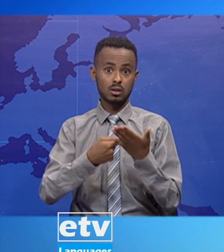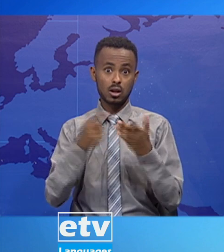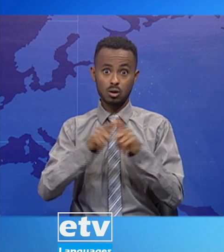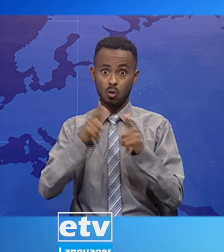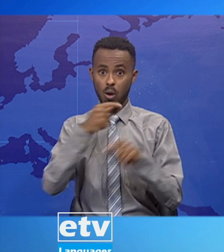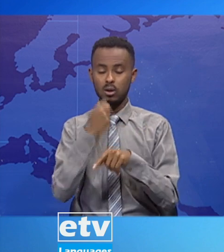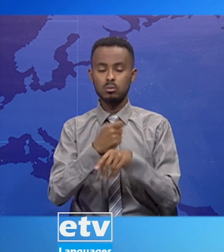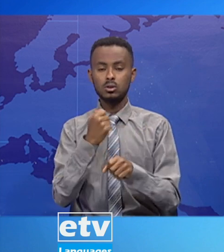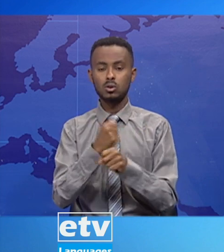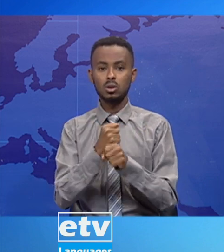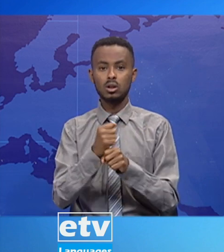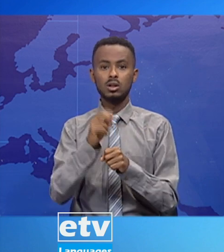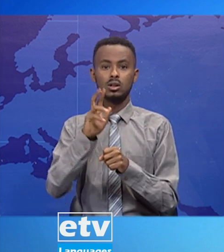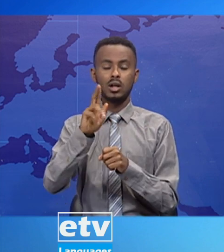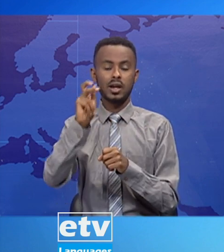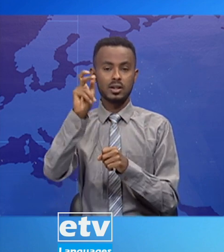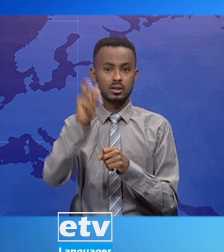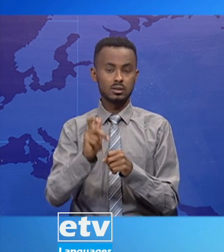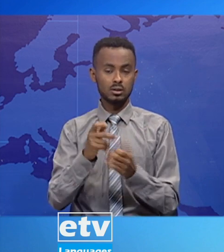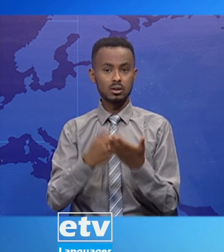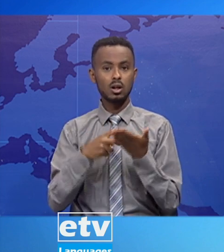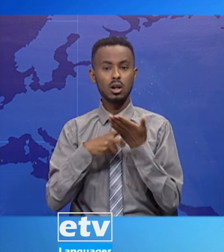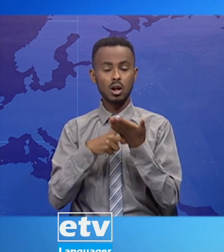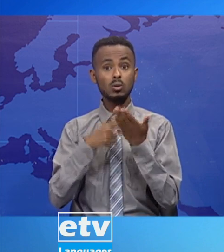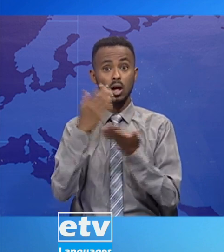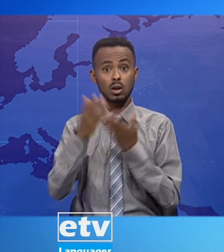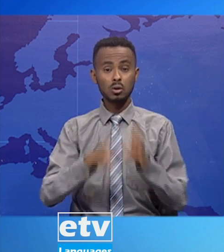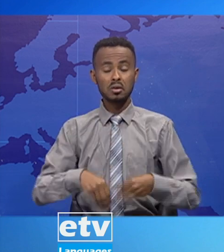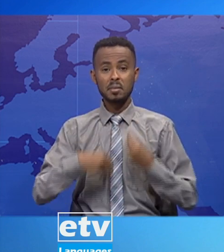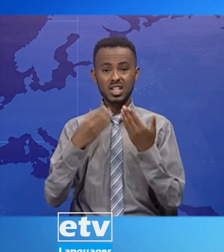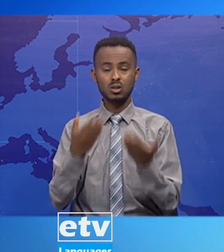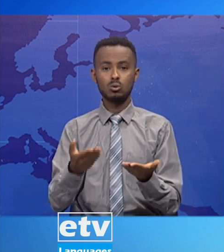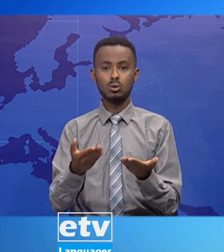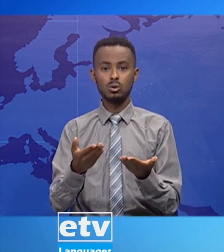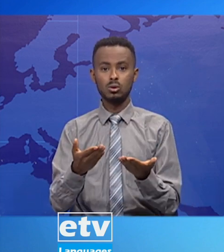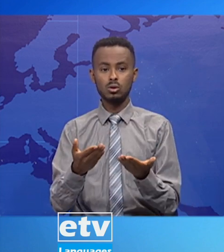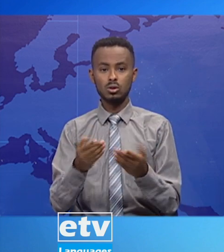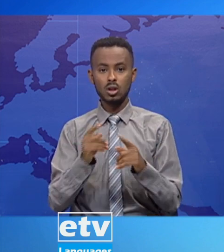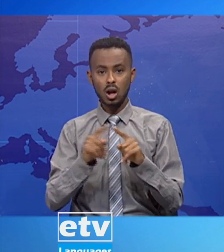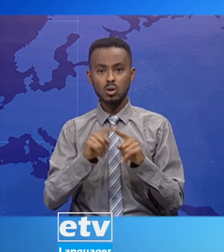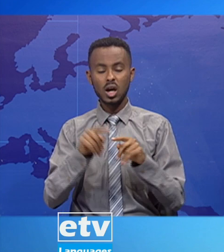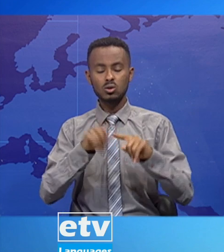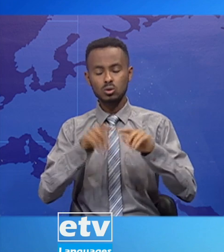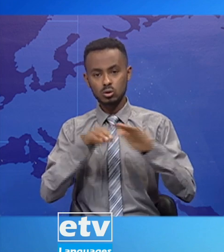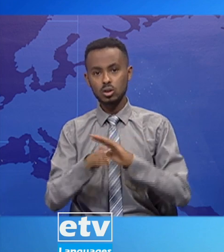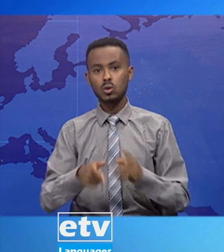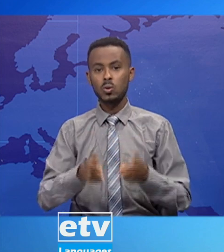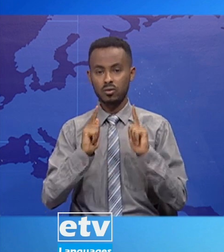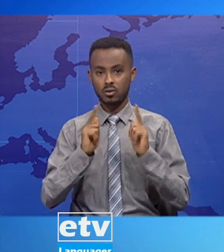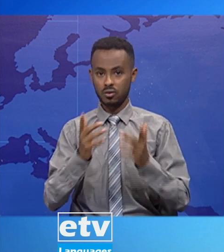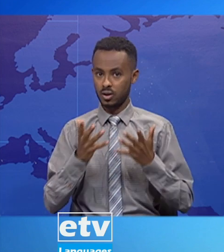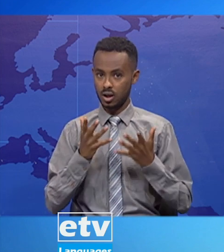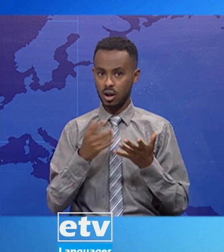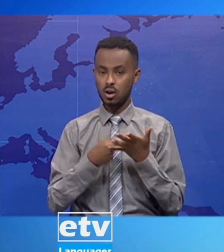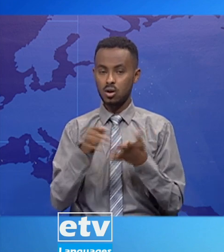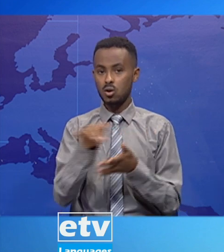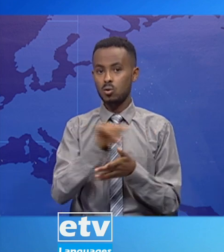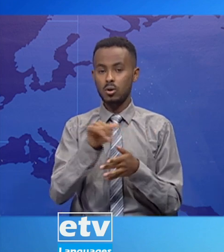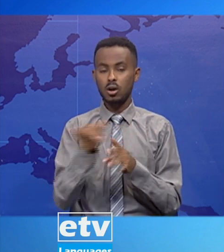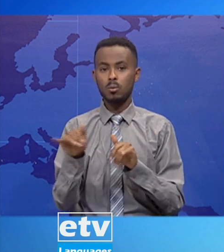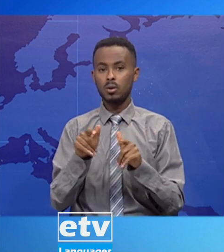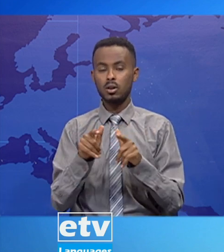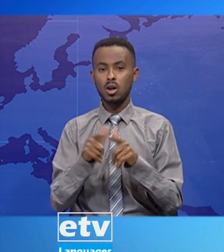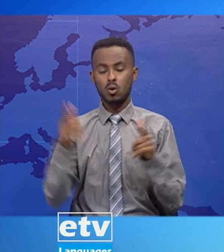የሚሰሩ ራይድ ትራንስፖርት አገልግሎት የሚሰጡ ታክሲ እንትኖች ውስጥ እንዲኖር ይፈልጋል እንዲሁም ደግሞ